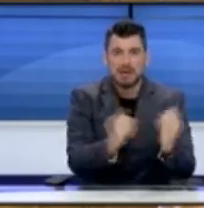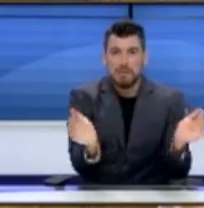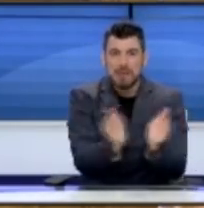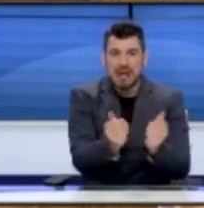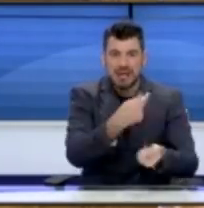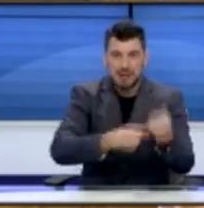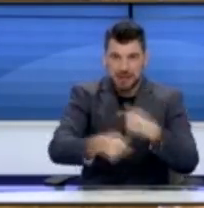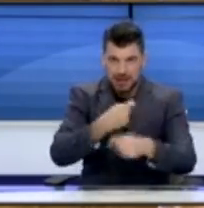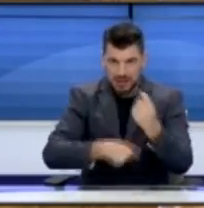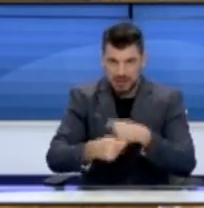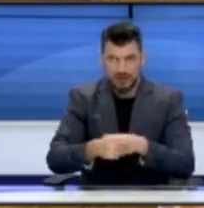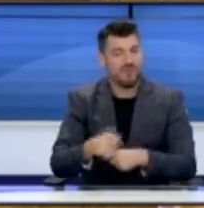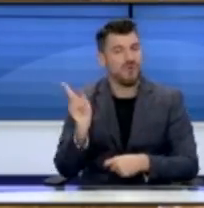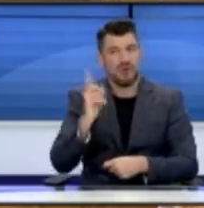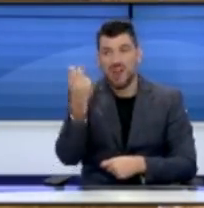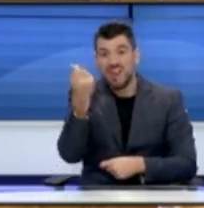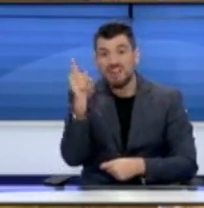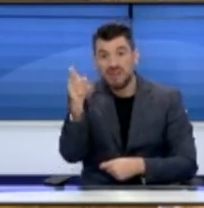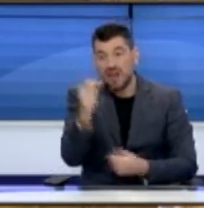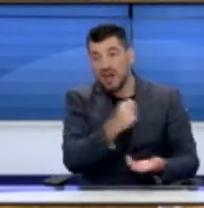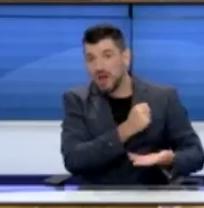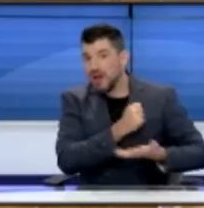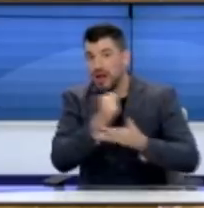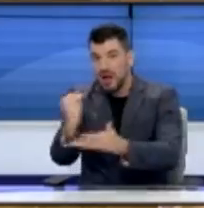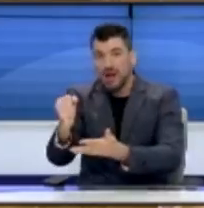για να χρηματοδοτηθούν οι πράσινες business.